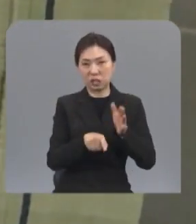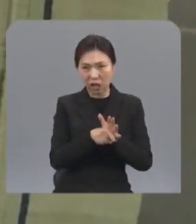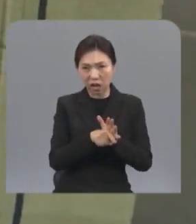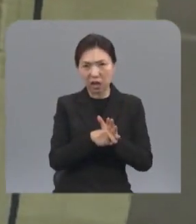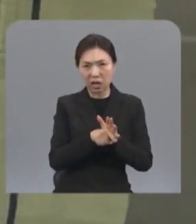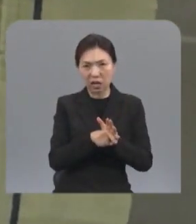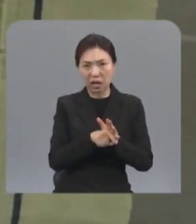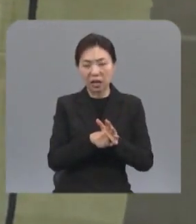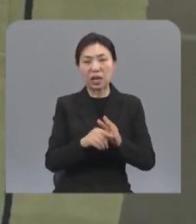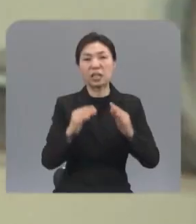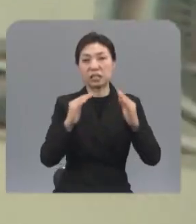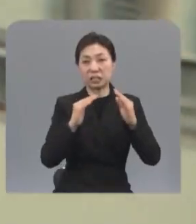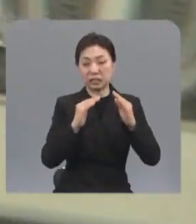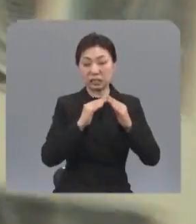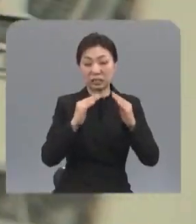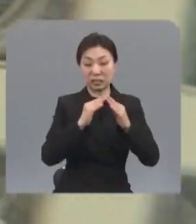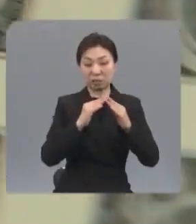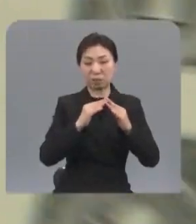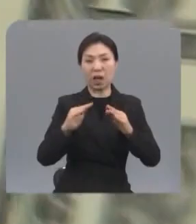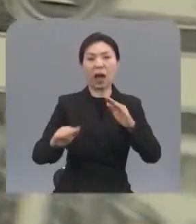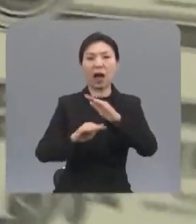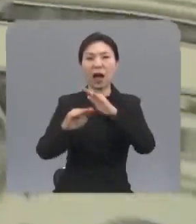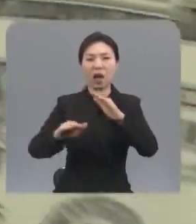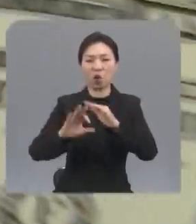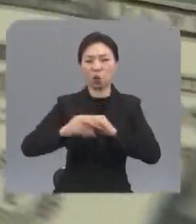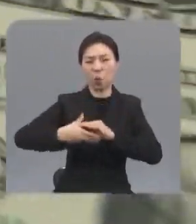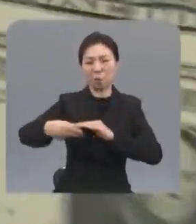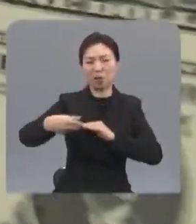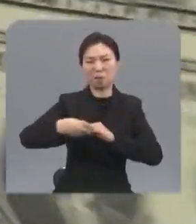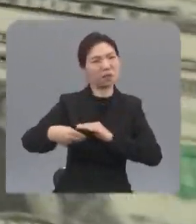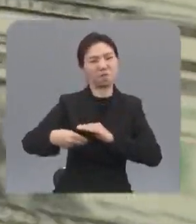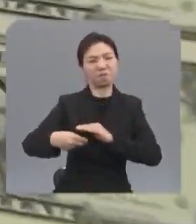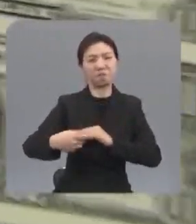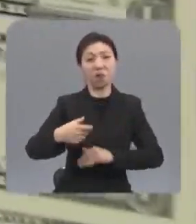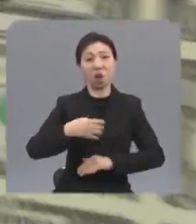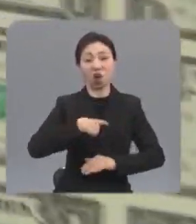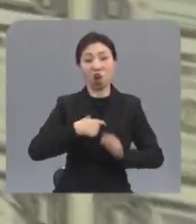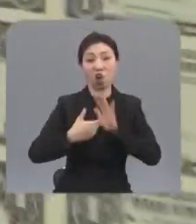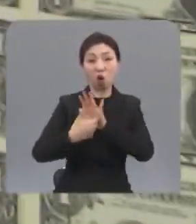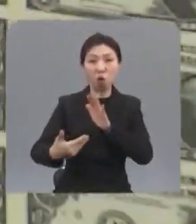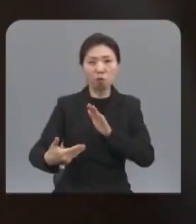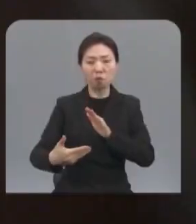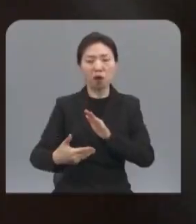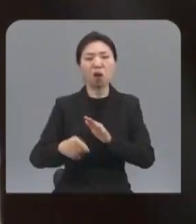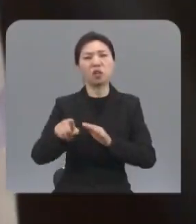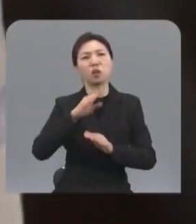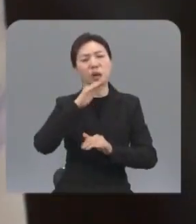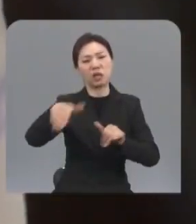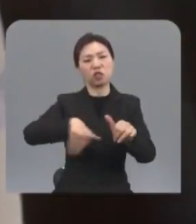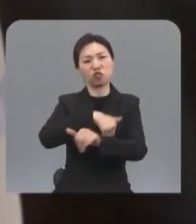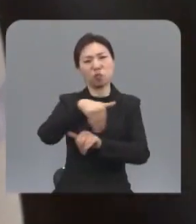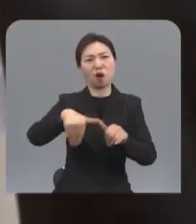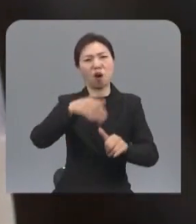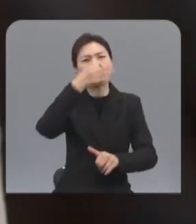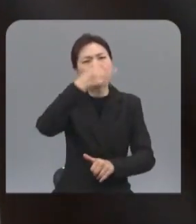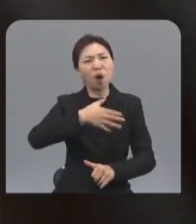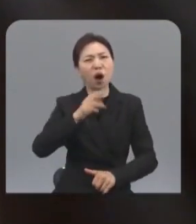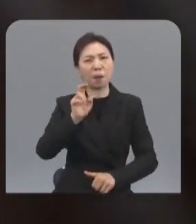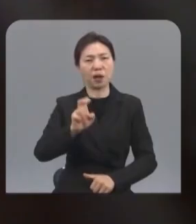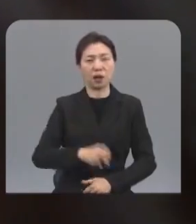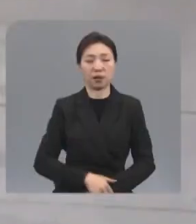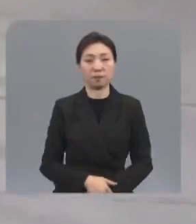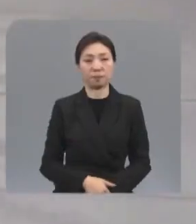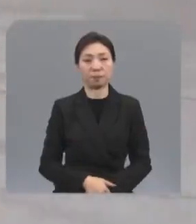되면 경기는 위축될 수밖에 없어서입니다. 미국 전체 대출에서 지역은행 비중은 40%에 육박하는 것으로